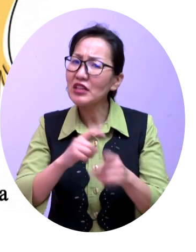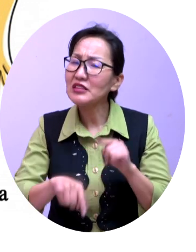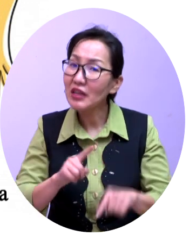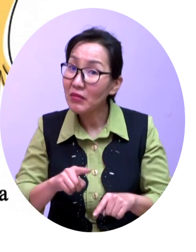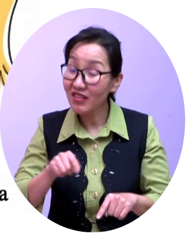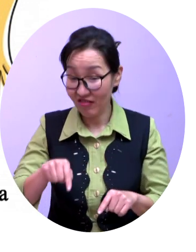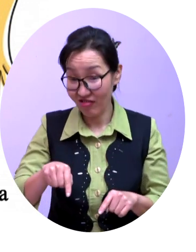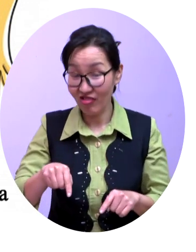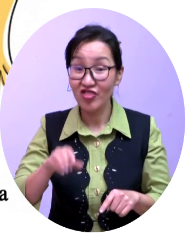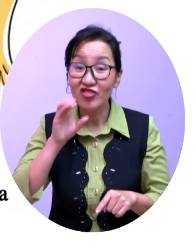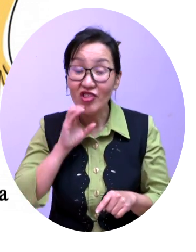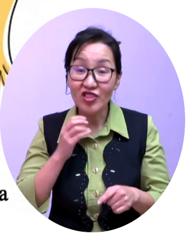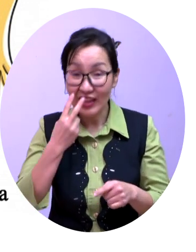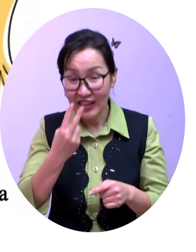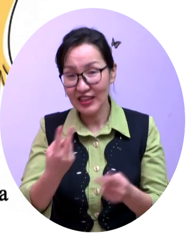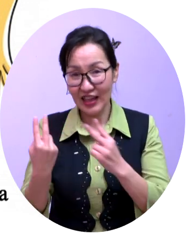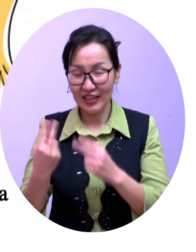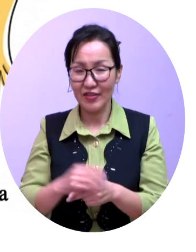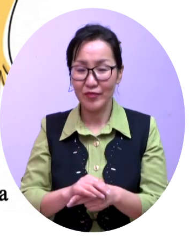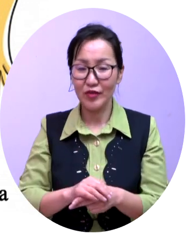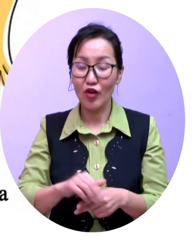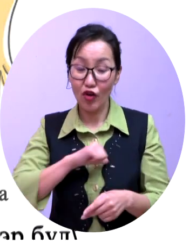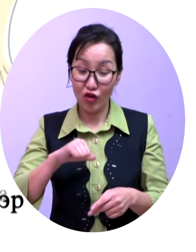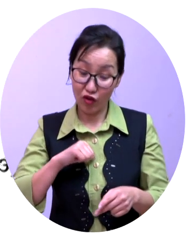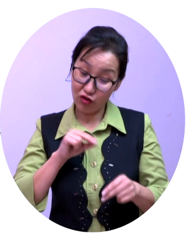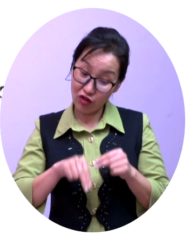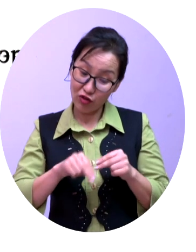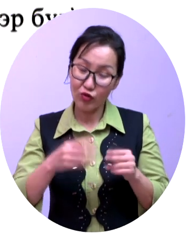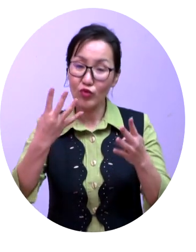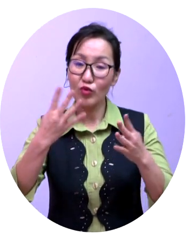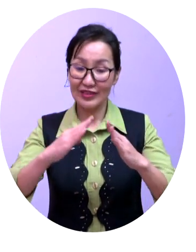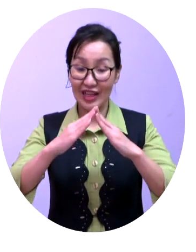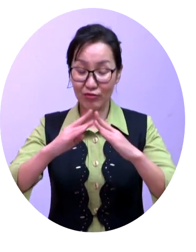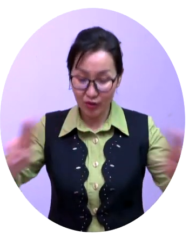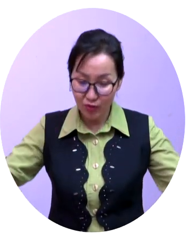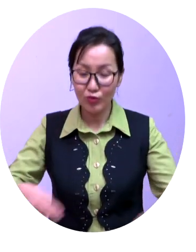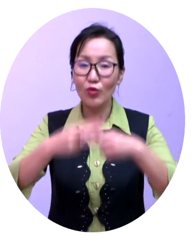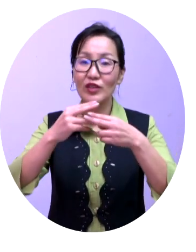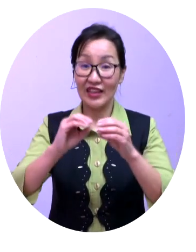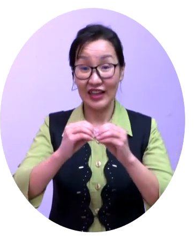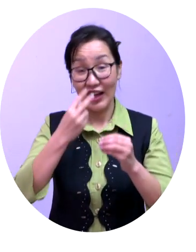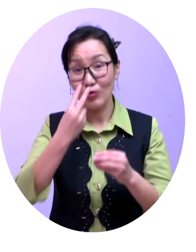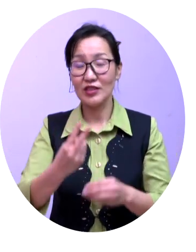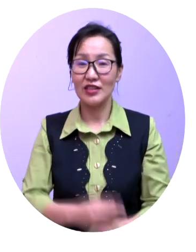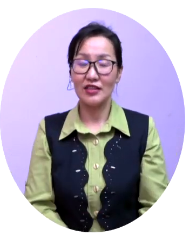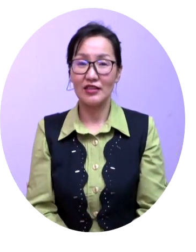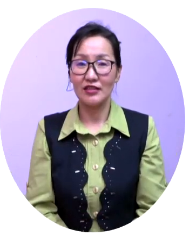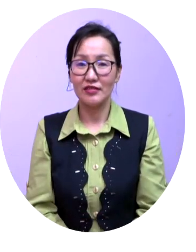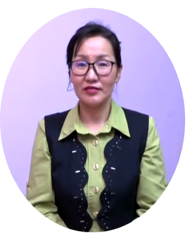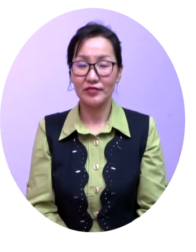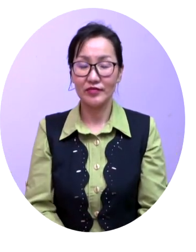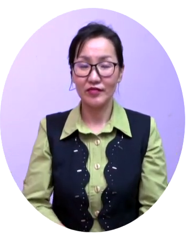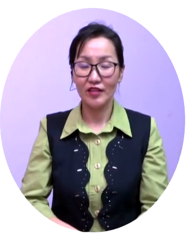Өөрсдийгөө дөрвөн даалгавар дээр сорж дүгнэлт гаргая. За, нэгдүгээр даалгавар